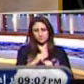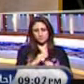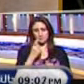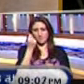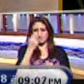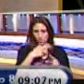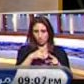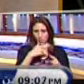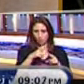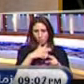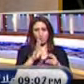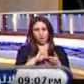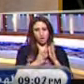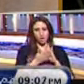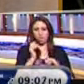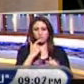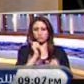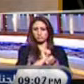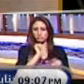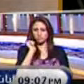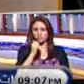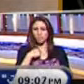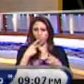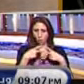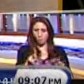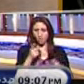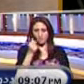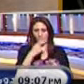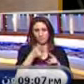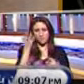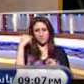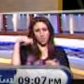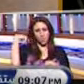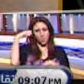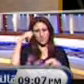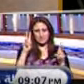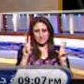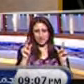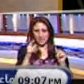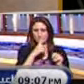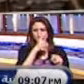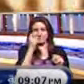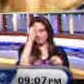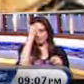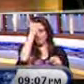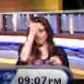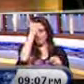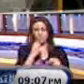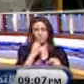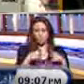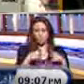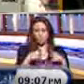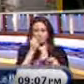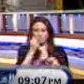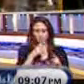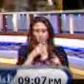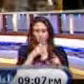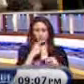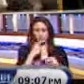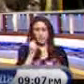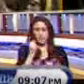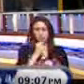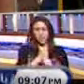قيمة الهدايا التي حصل عليها والتي تصل قيمتها إلى أكثر من 100,000 جنيه. عمال شركة